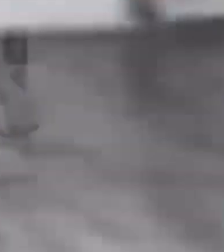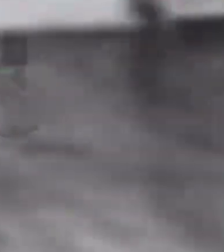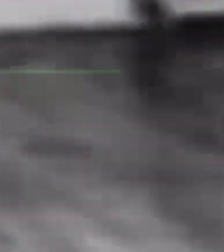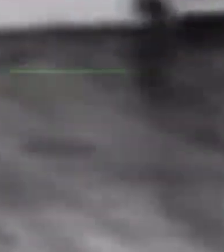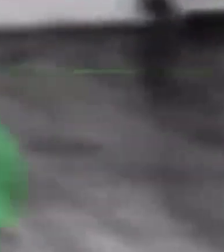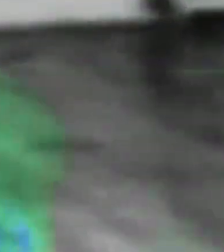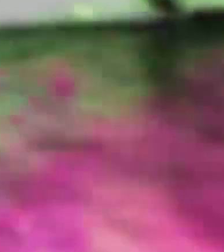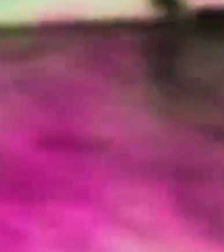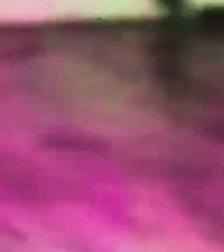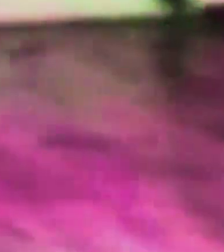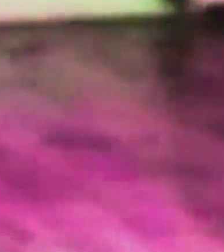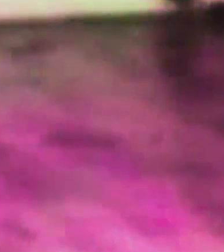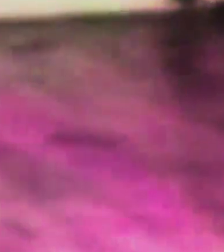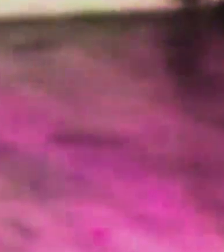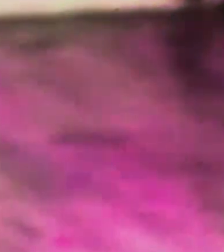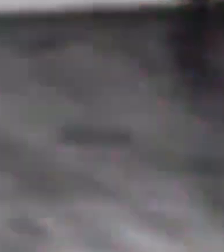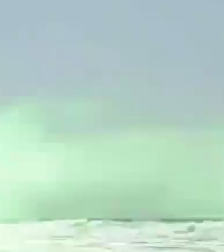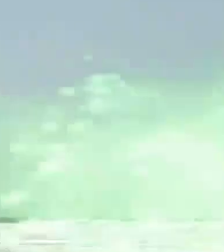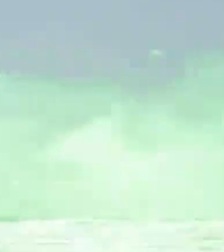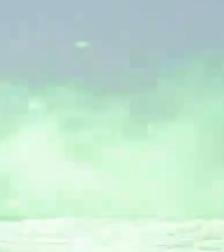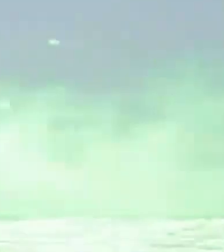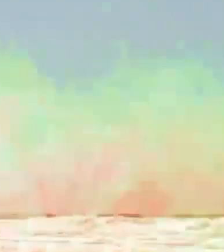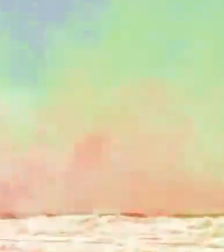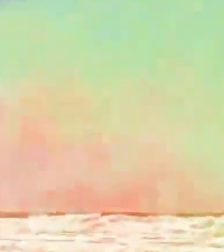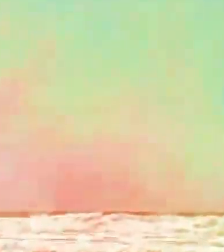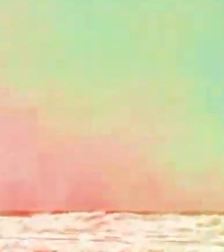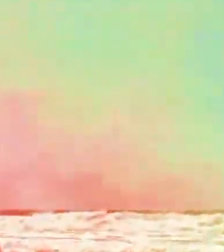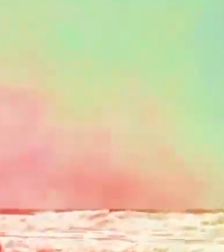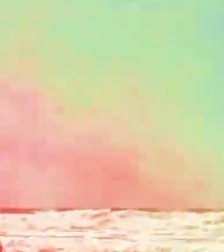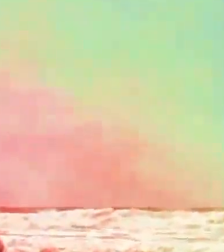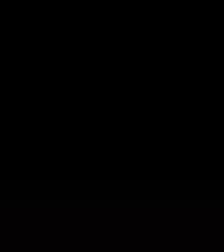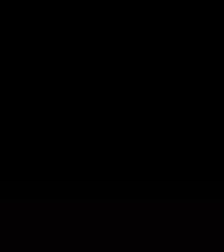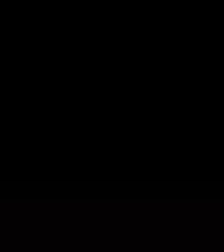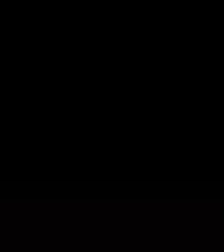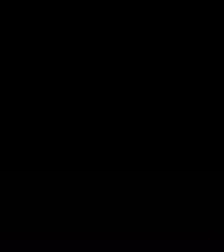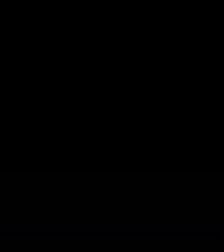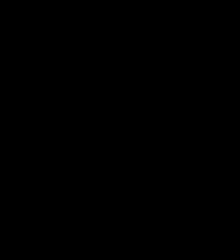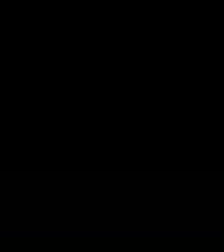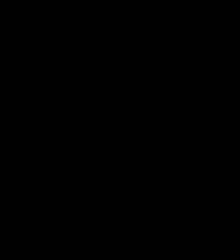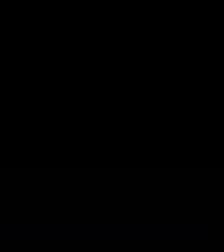Thank you.